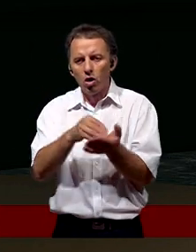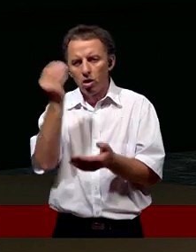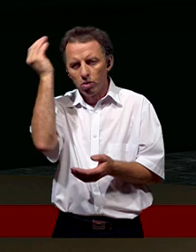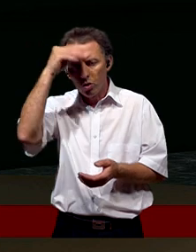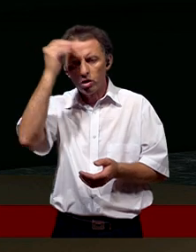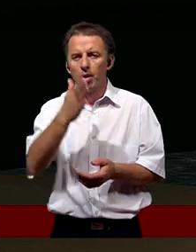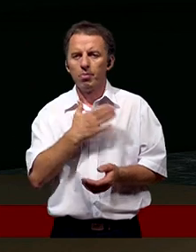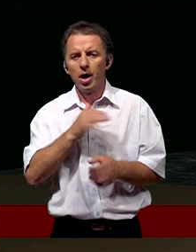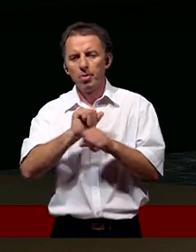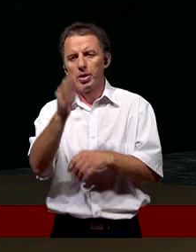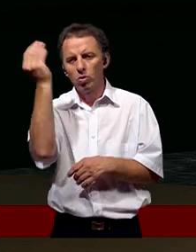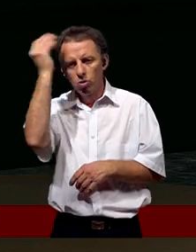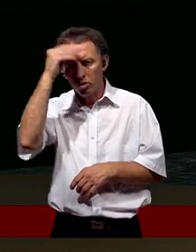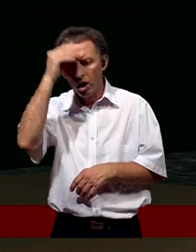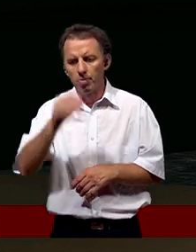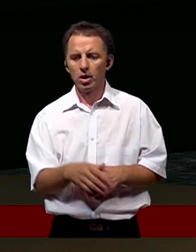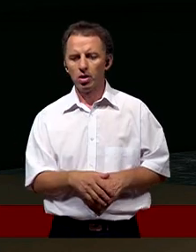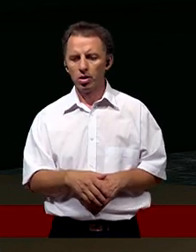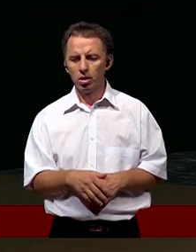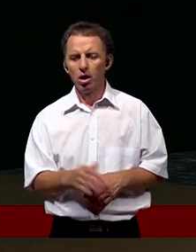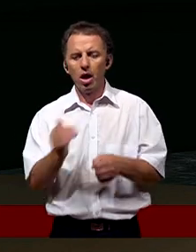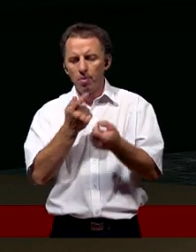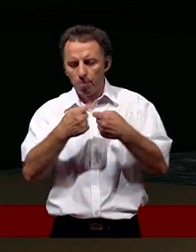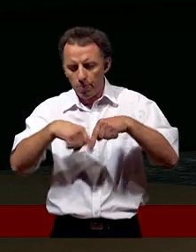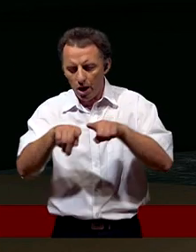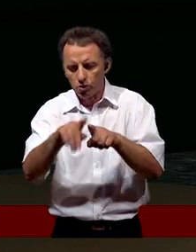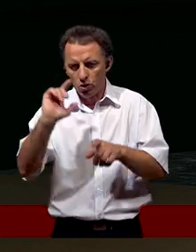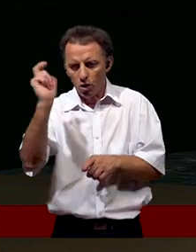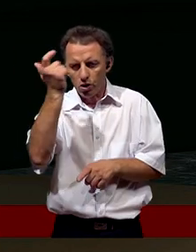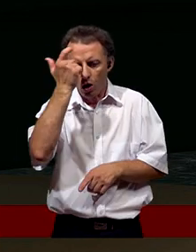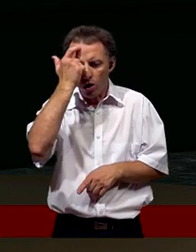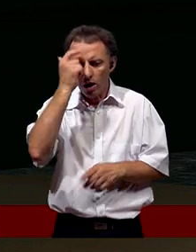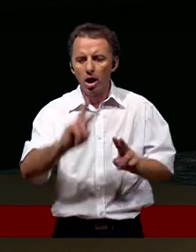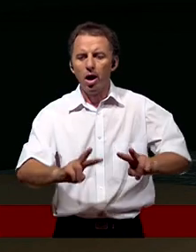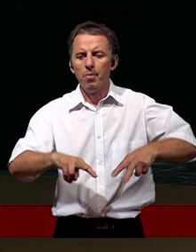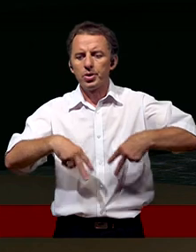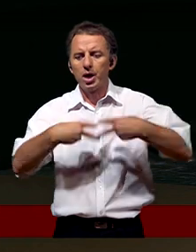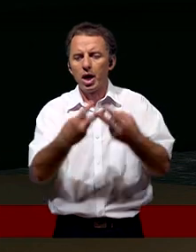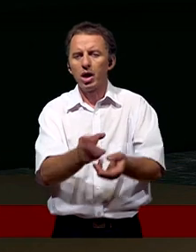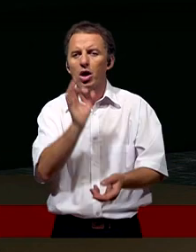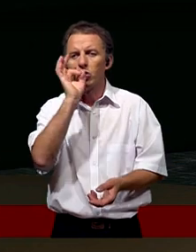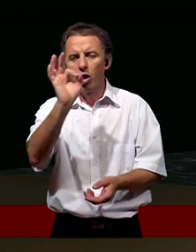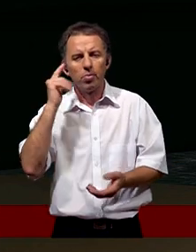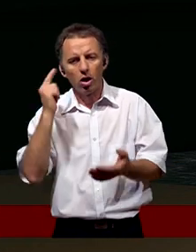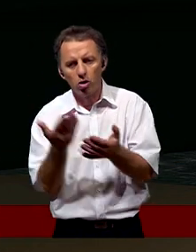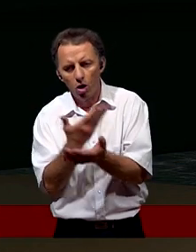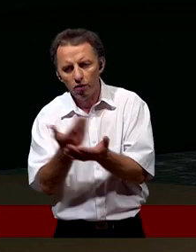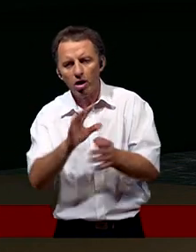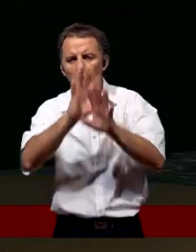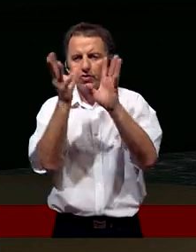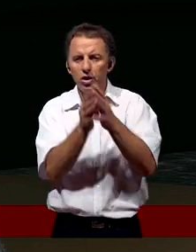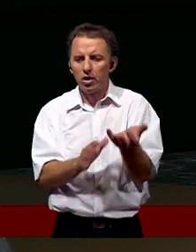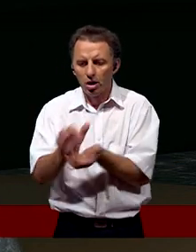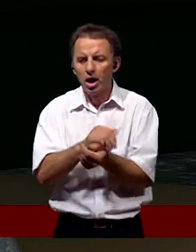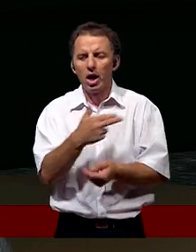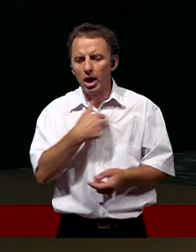mamy być uczniami, którzy pełnią tą rolę przekazywania dobrej nowiny wszystkim na